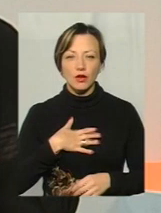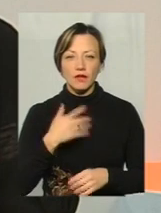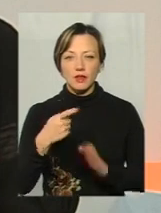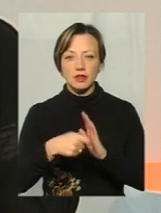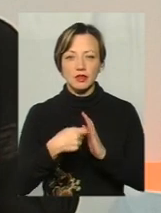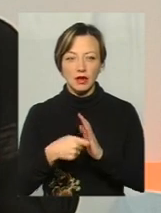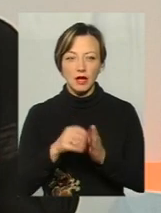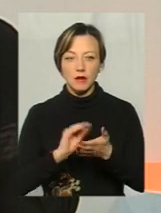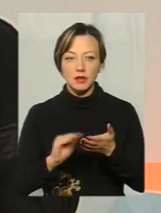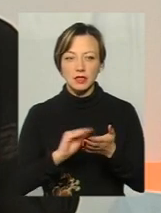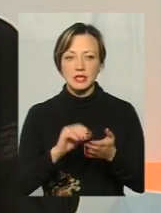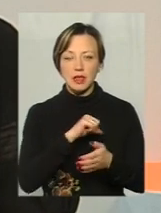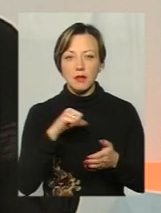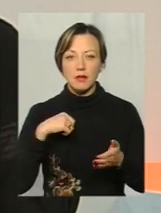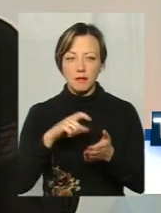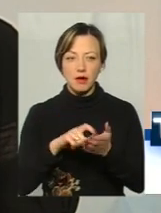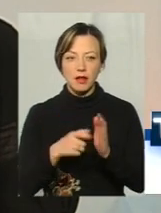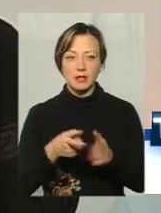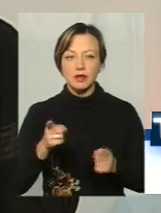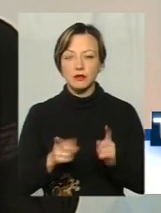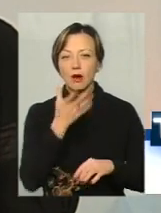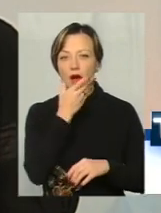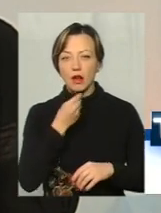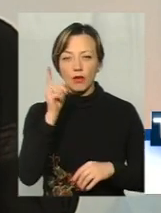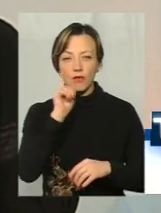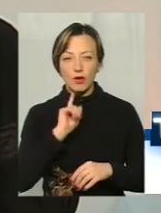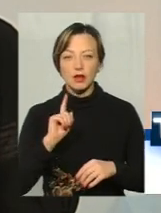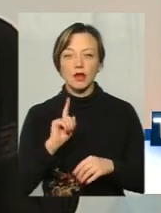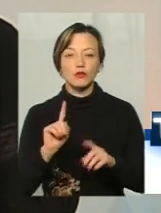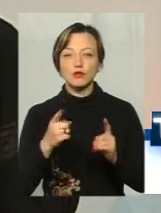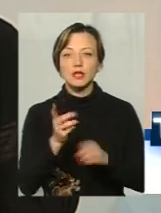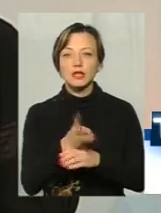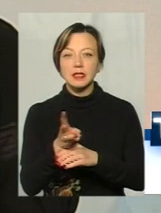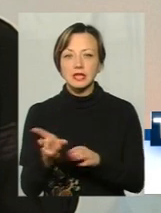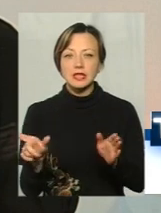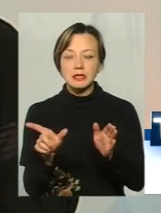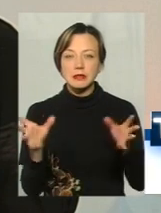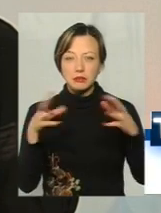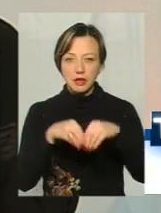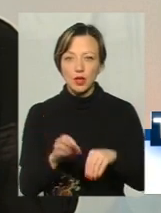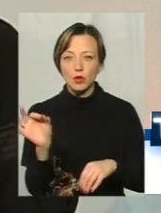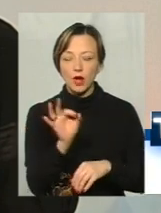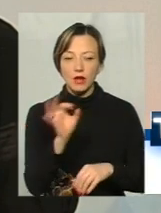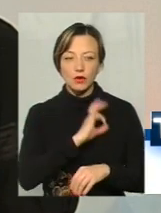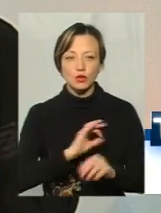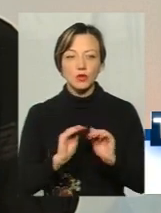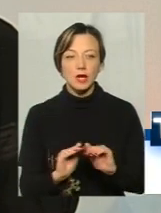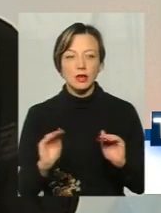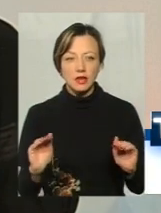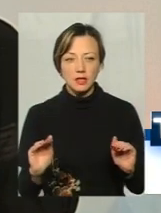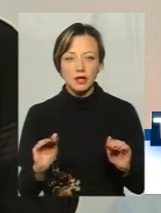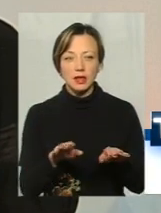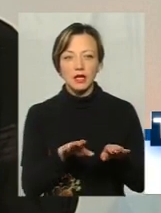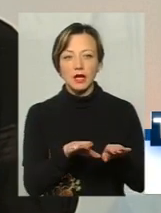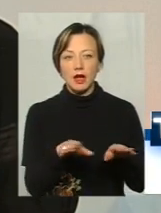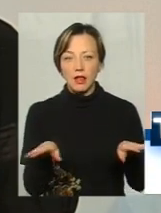засняли репортаж у самій палаті, вона дуже дійсно гарна, комфортна палата. А чому не засняли спільний туалет, яким користуються діти, на рівні